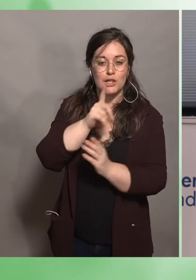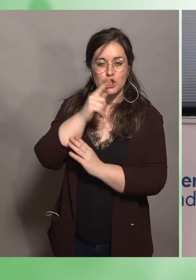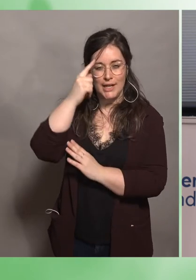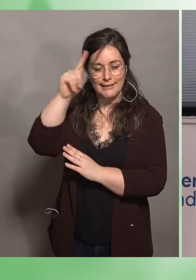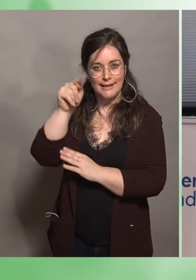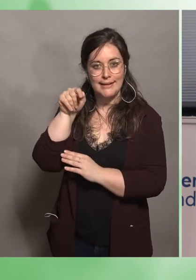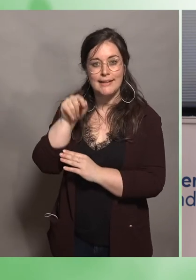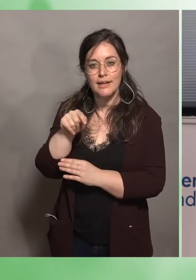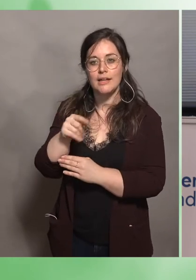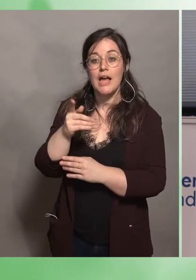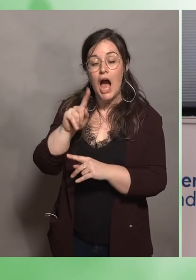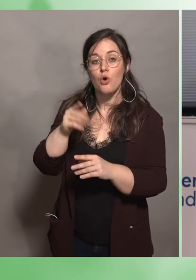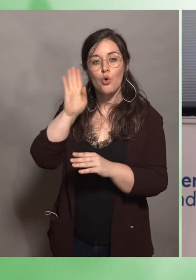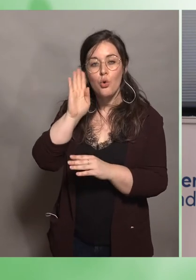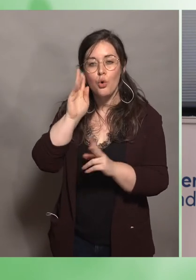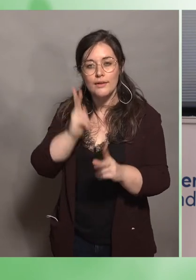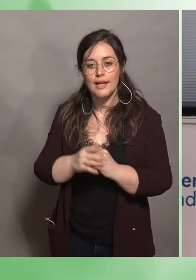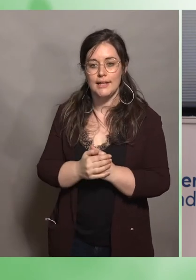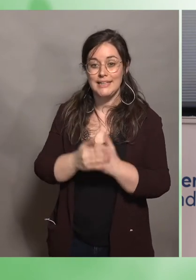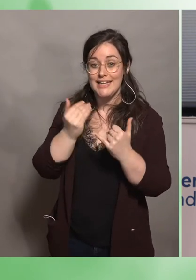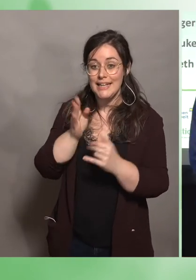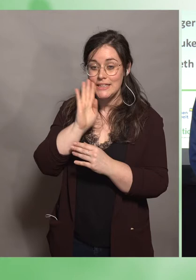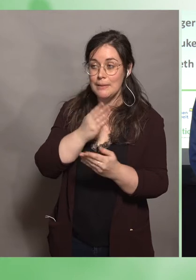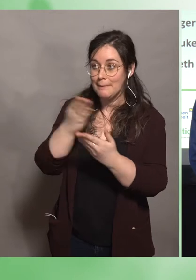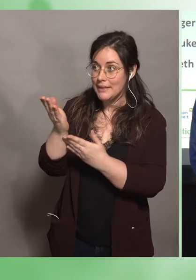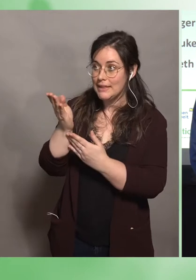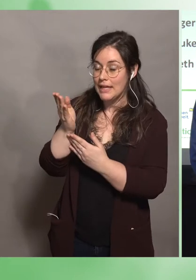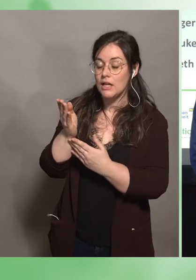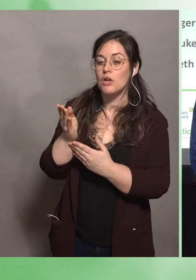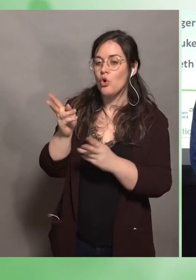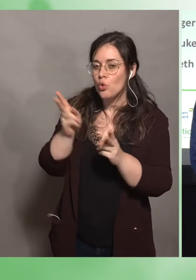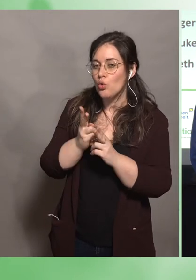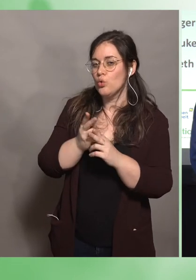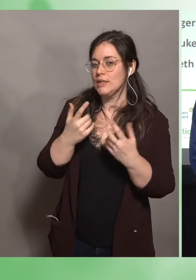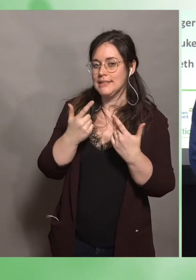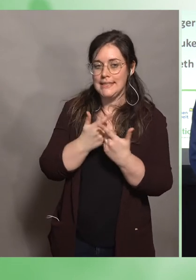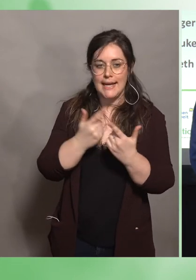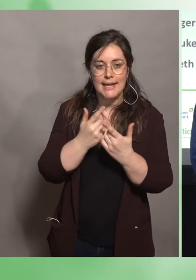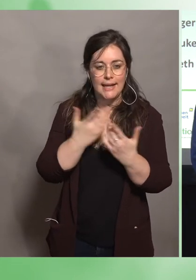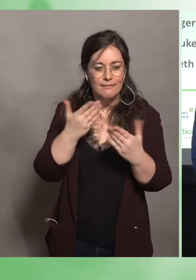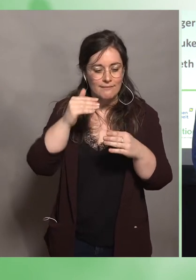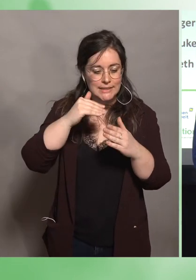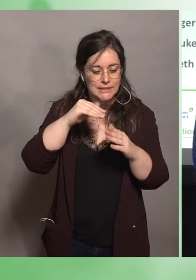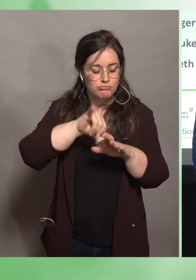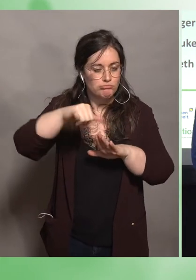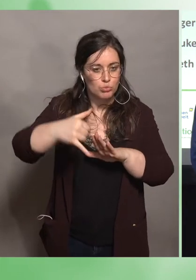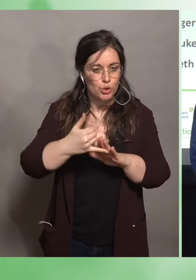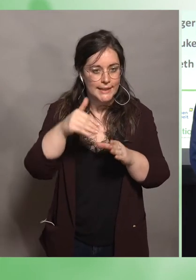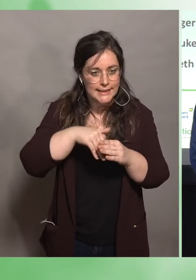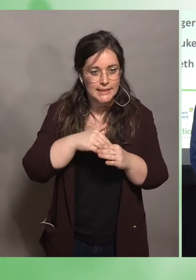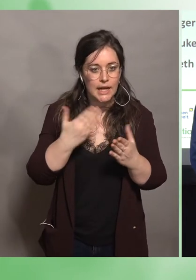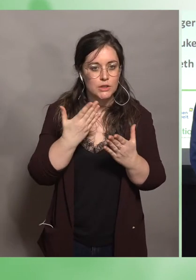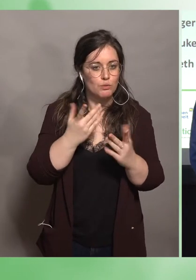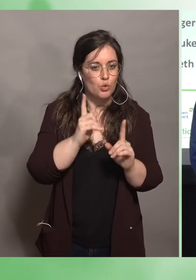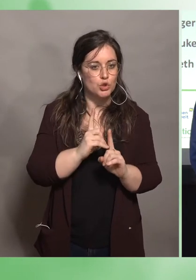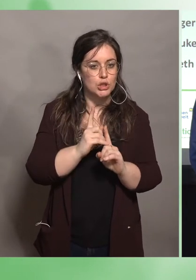stillen Talente gehört werden können. Und ich bitte jetzt dich, Elisabeth, kurz zu umreißen, worum geht es bei dem Projekt, wo steht das Projekt und vielleicht